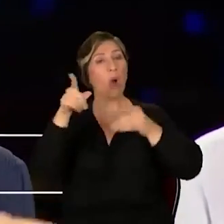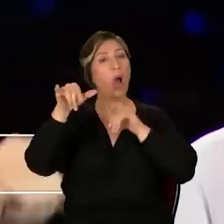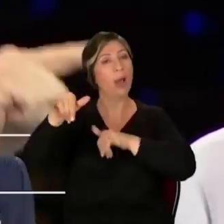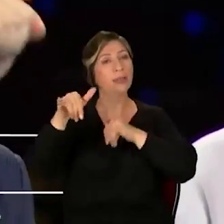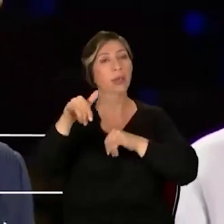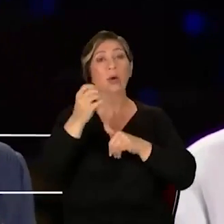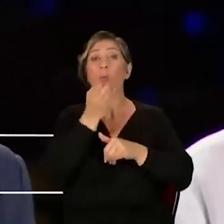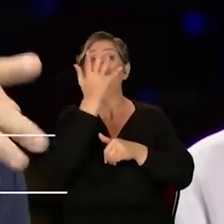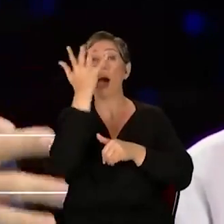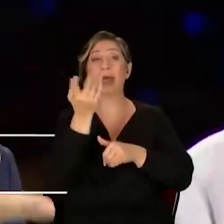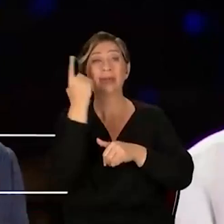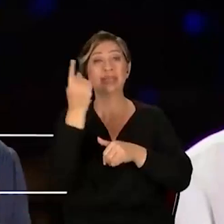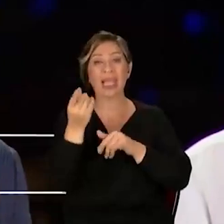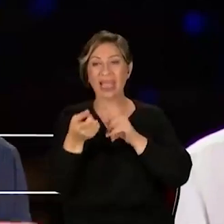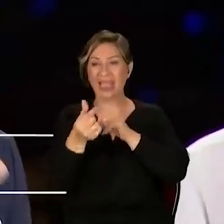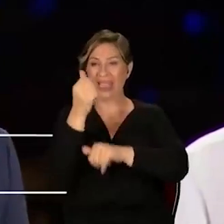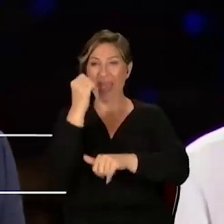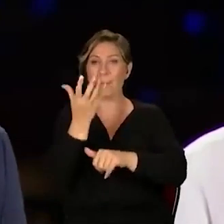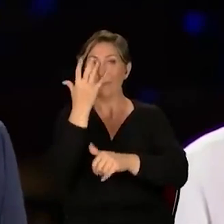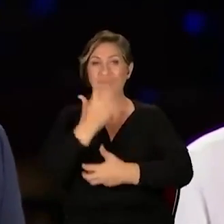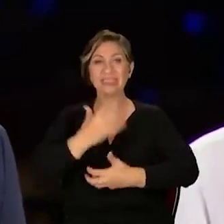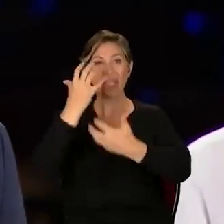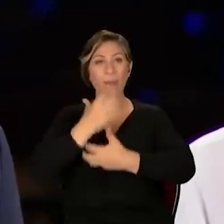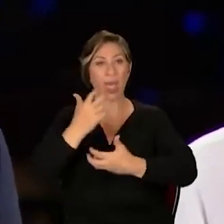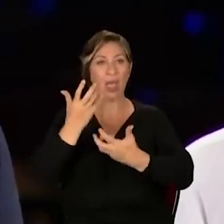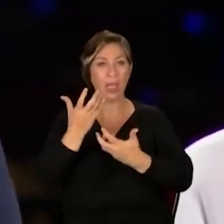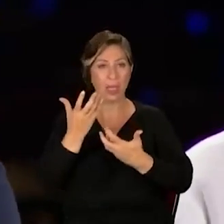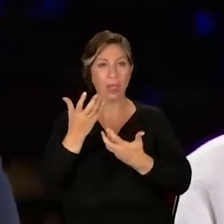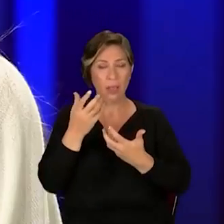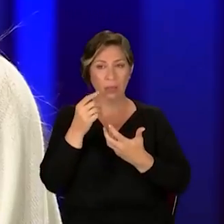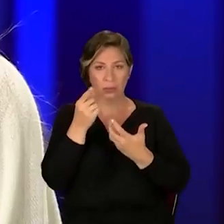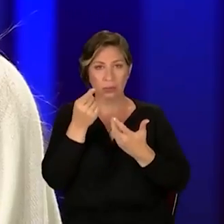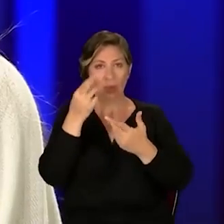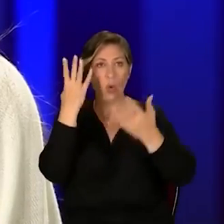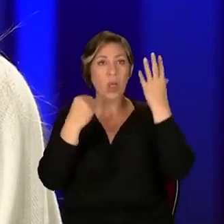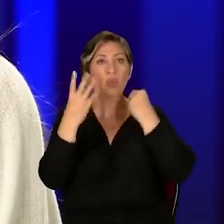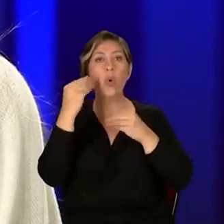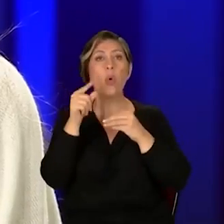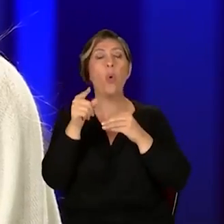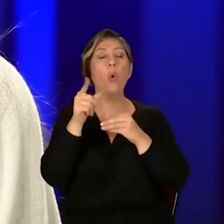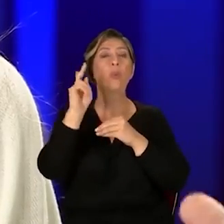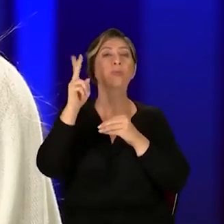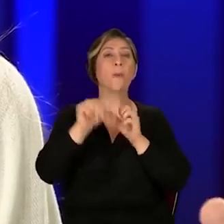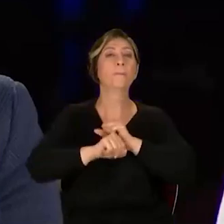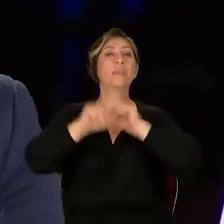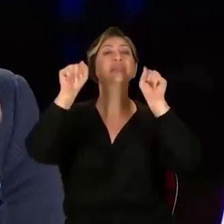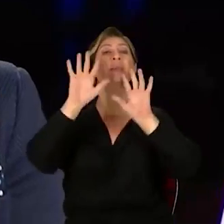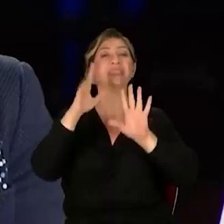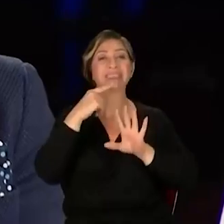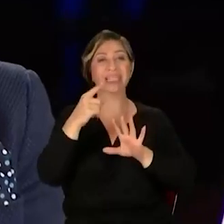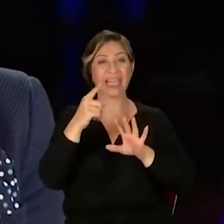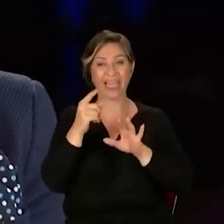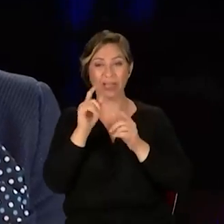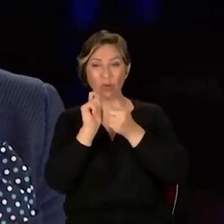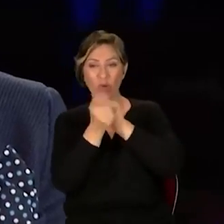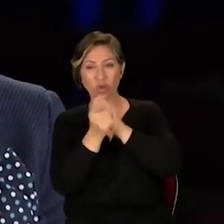buhar makinelerindeki geri beslemeden geliyor. Yani beyin feedbackle öğreniyor lafı aslında buharlı makinenin patlamasın diye hani